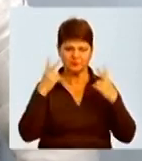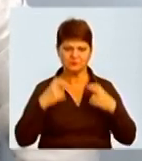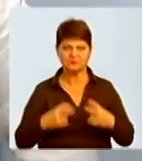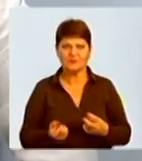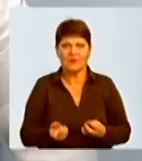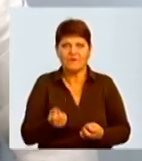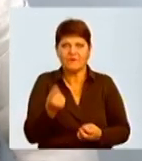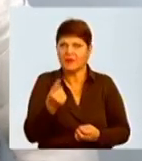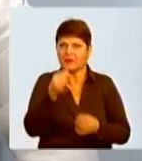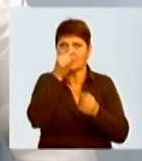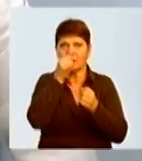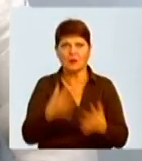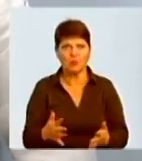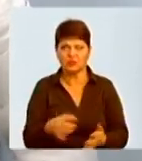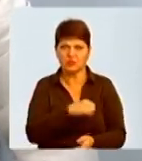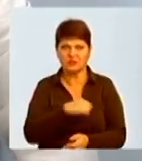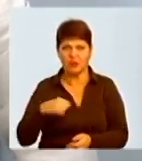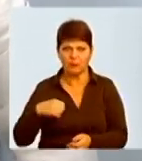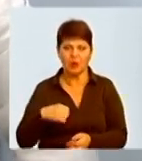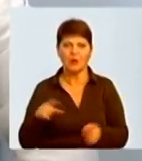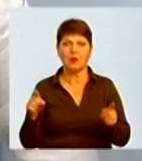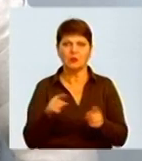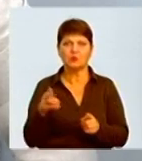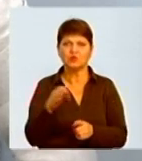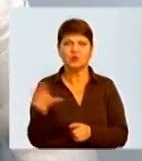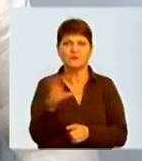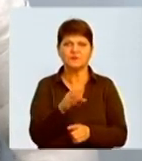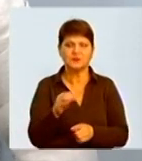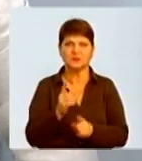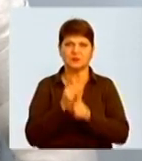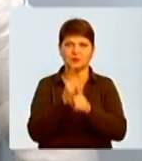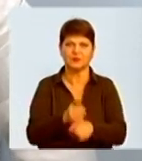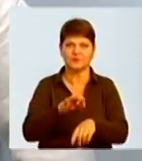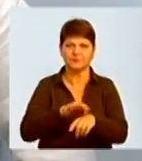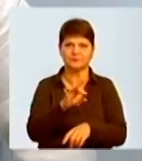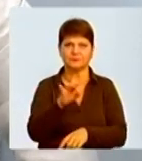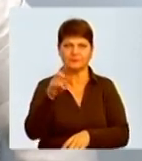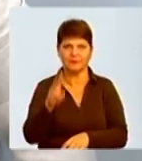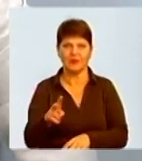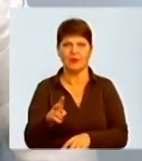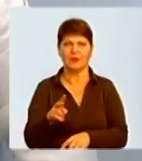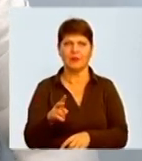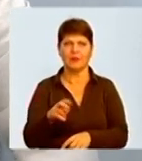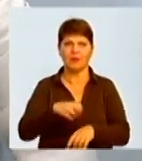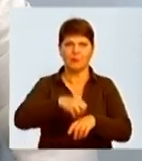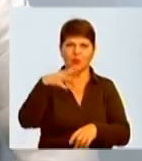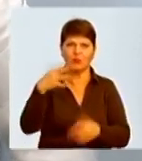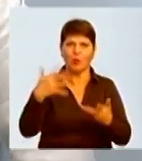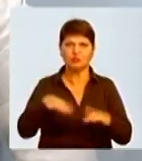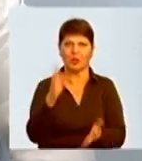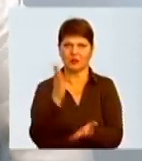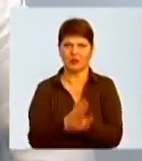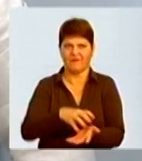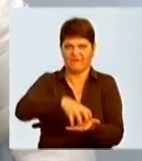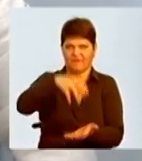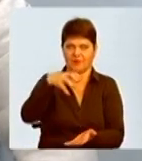цю пухлину не може. Тому що всі ті симптоми, які супроводжують рак, наприклад, такі, як там пухлина вже визначається, як правило,